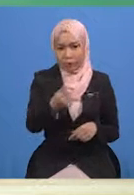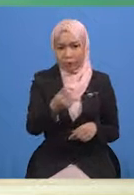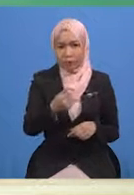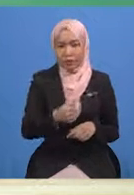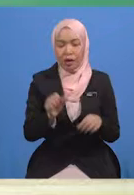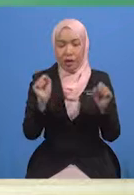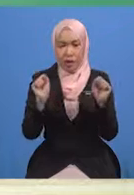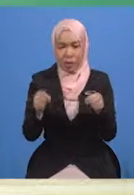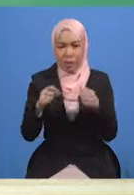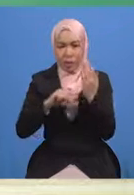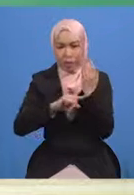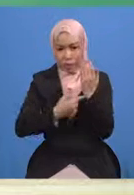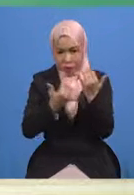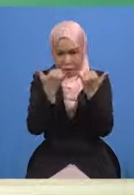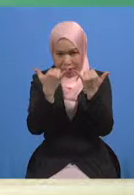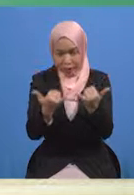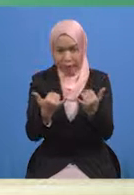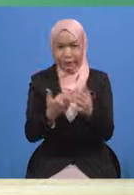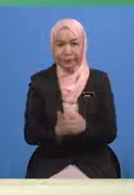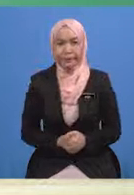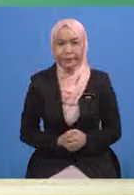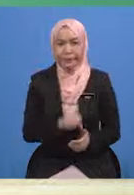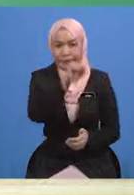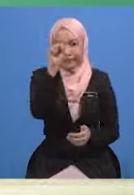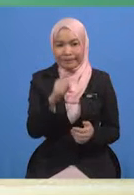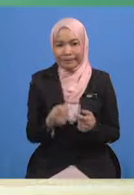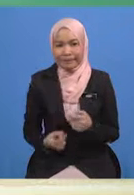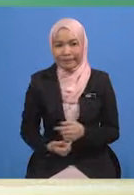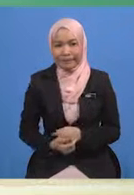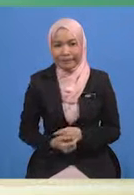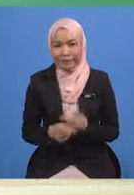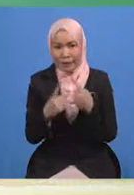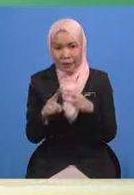Kamu boleh mula sekarang.